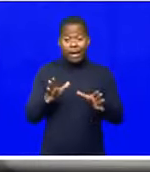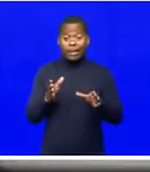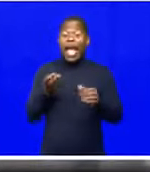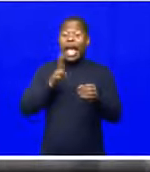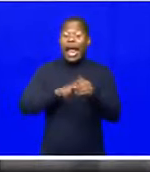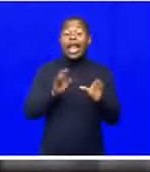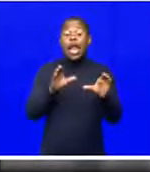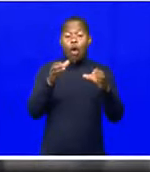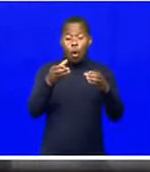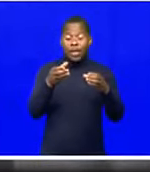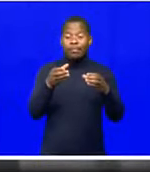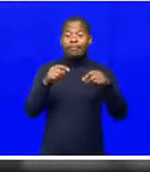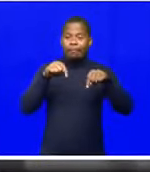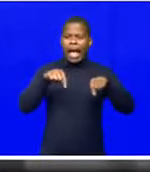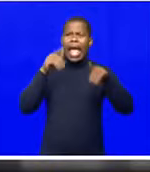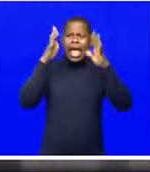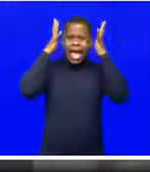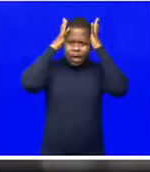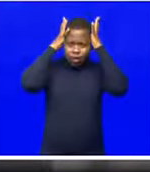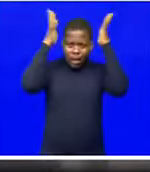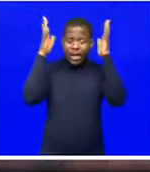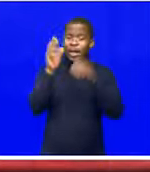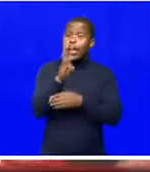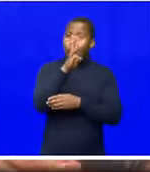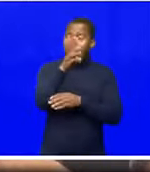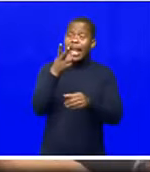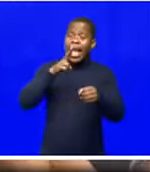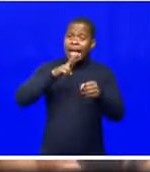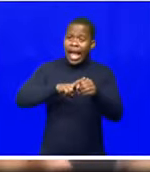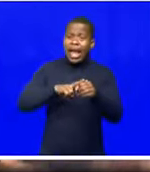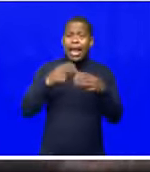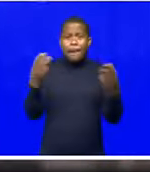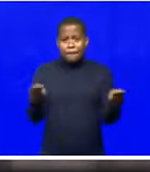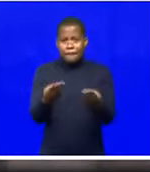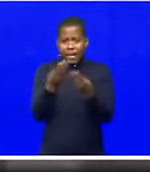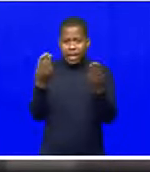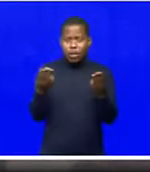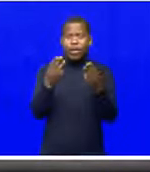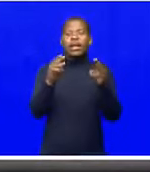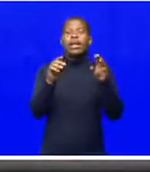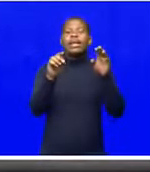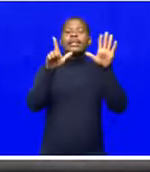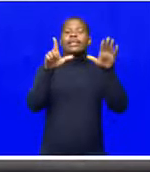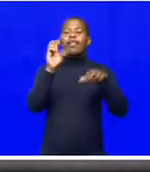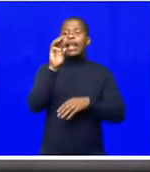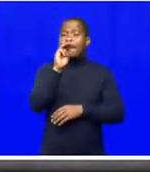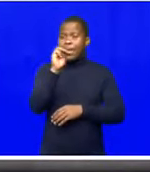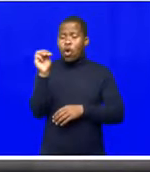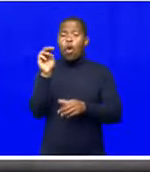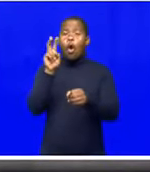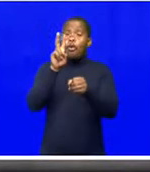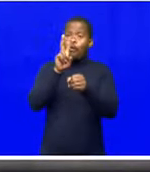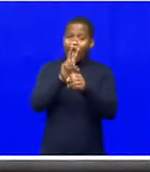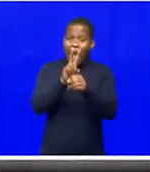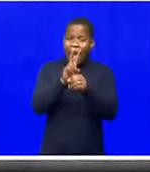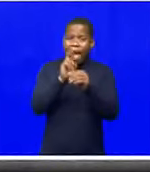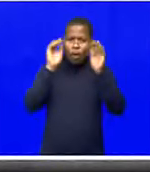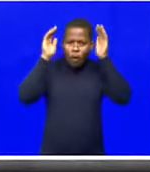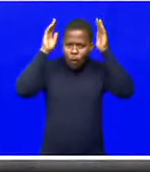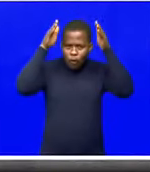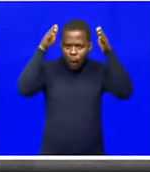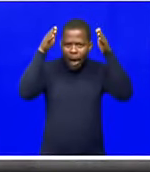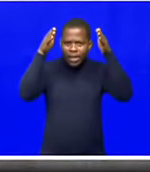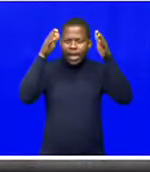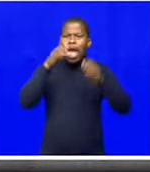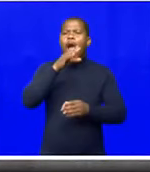kanzi itawubuka sive sebantfu labangetulu kwa 70 million siveke sitawujabula